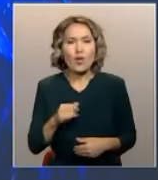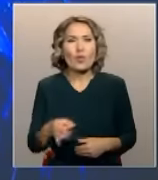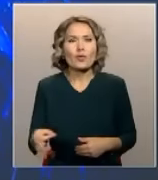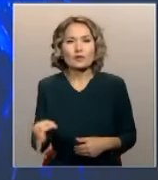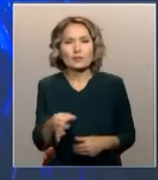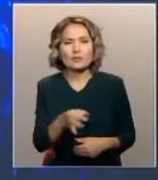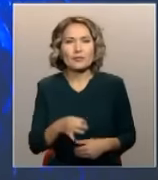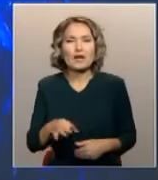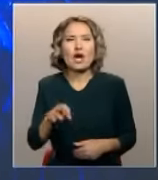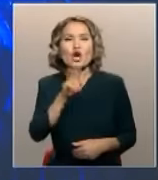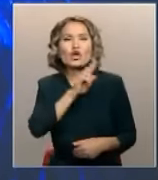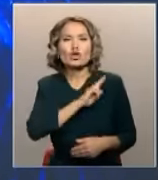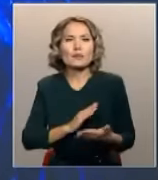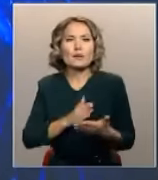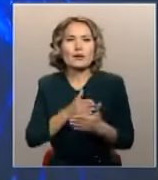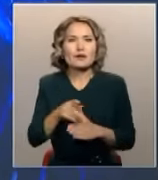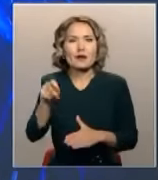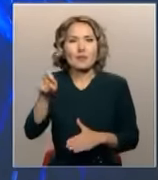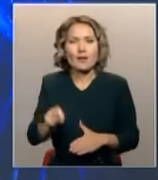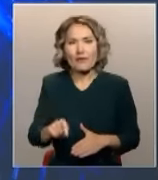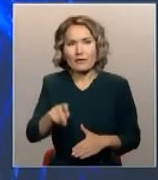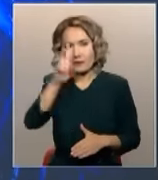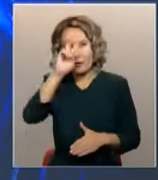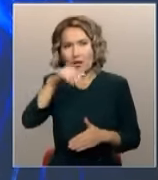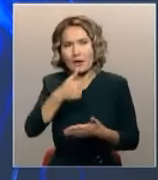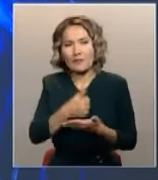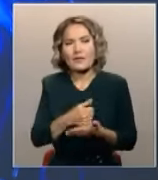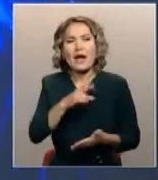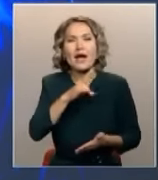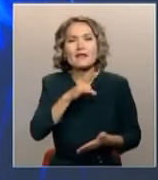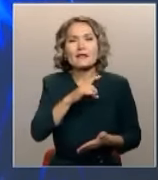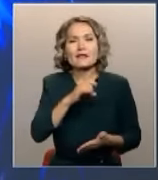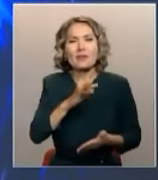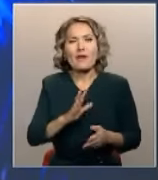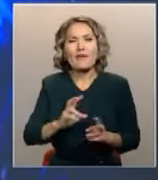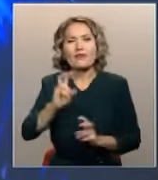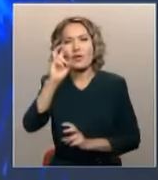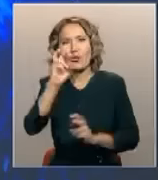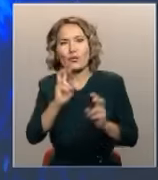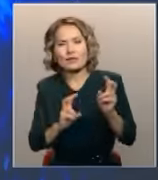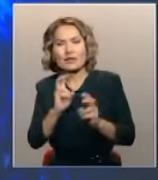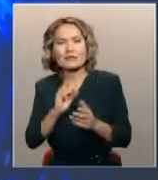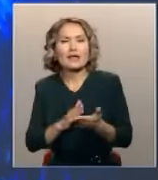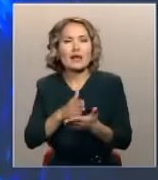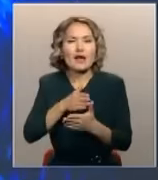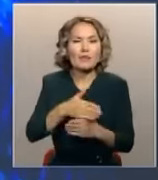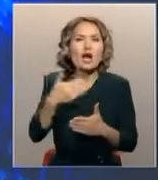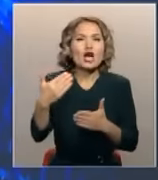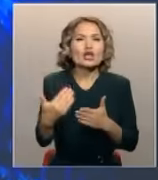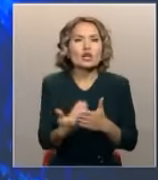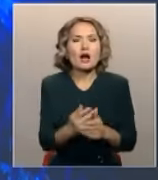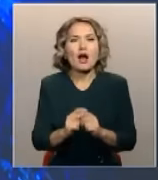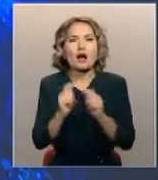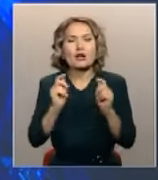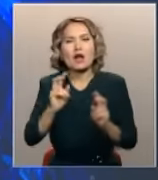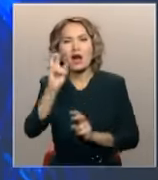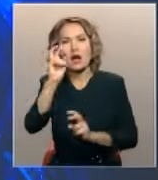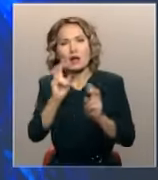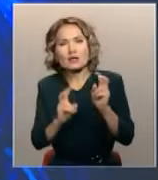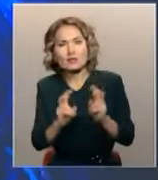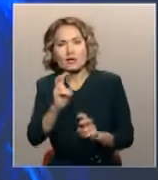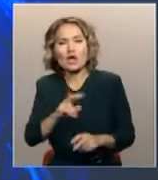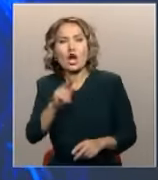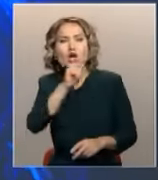Атырау облысында жұмыс сапармен жүрген Нұрсұлтан Назарбаев бүгін жергілікті өндіріс нысандарын аралап, жаңа ашылған екі кәсіпорынды іске